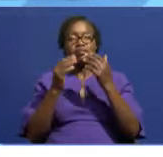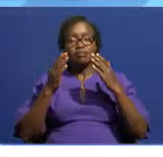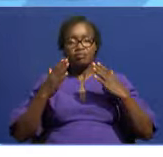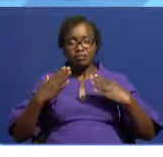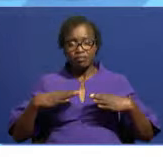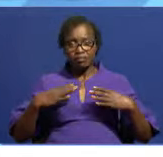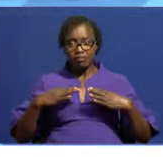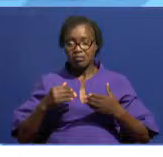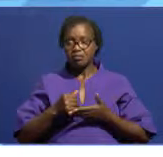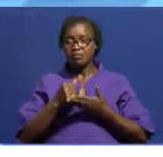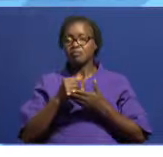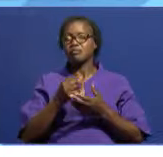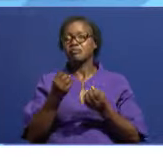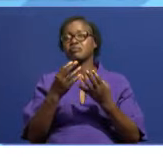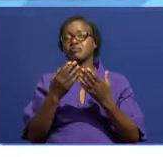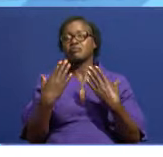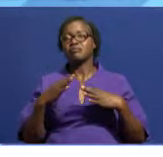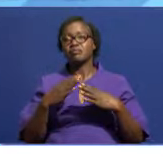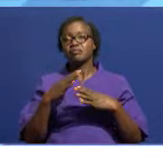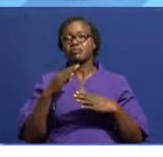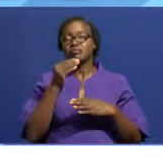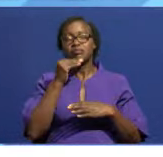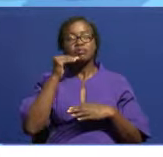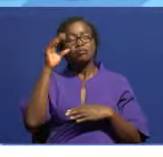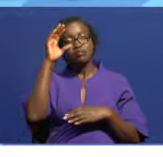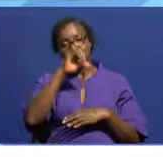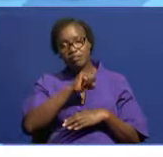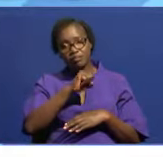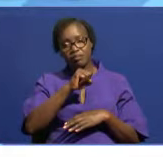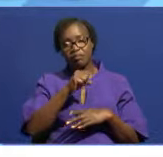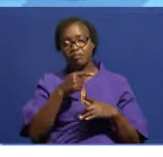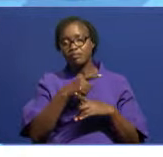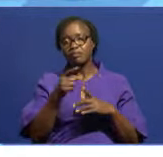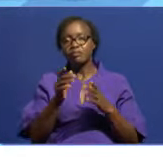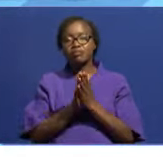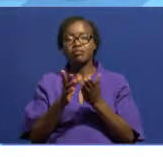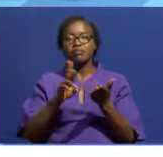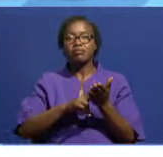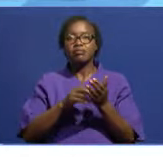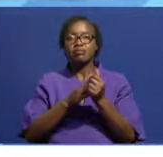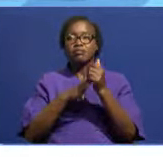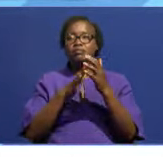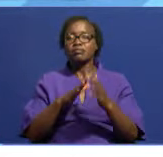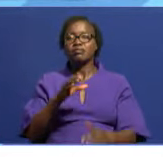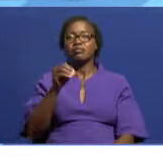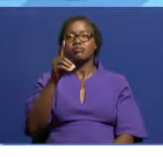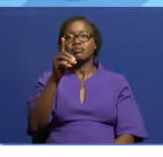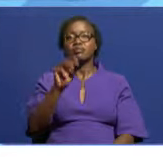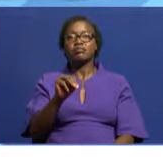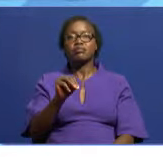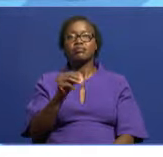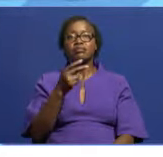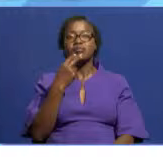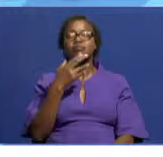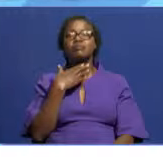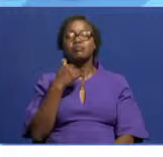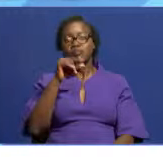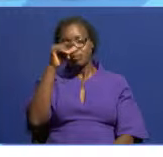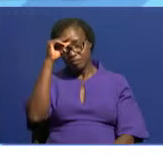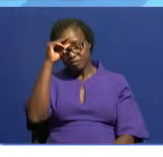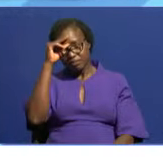maelfu ya watu walioachwa bila makazi. Matamshi haya yalikaririwa na viongozi wa chama cha ODM ambao wameitaka